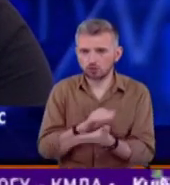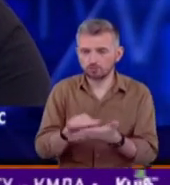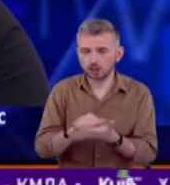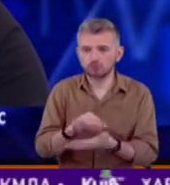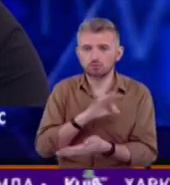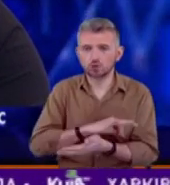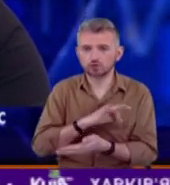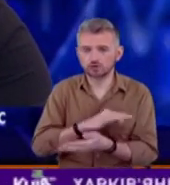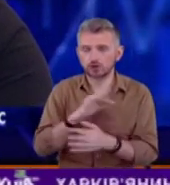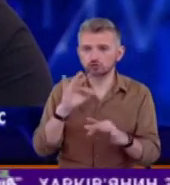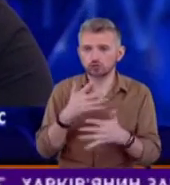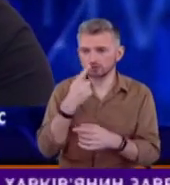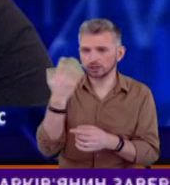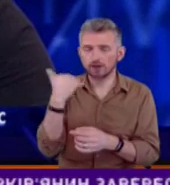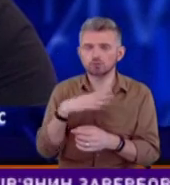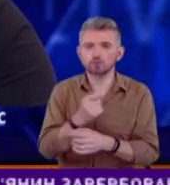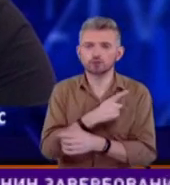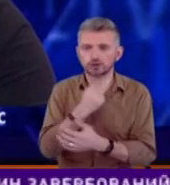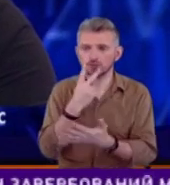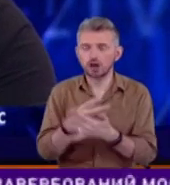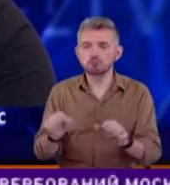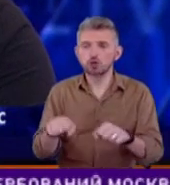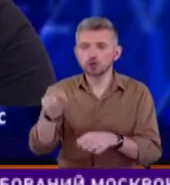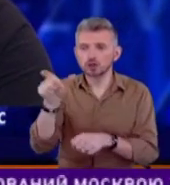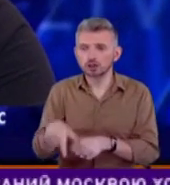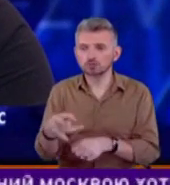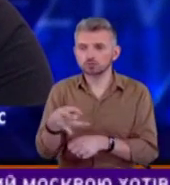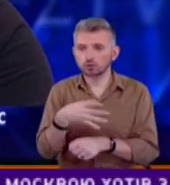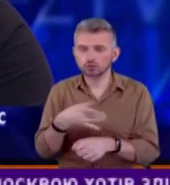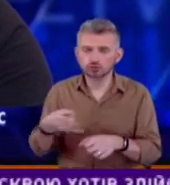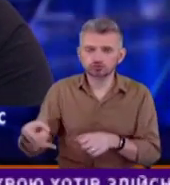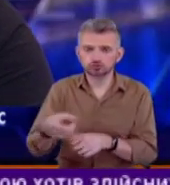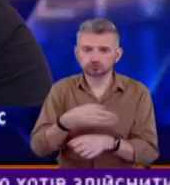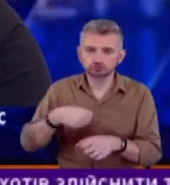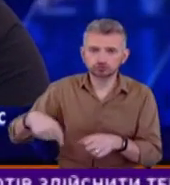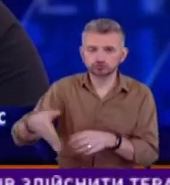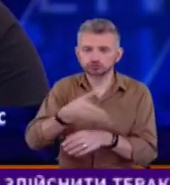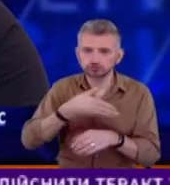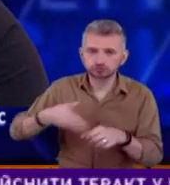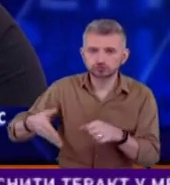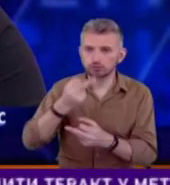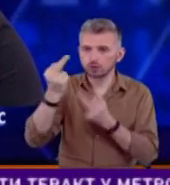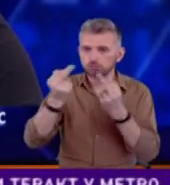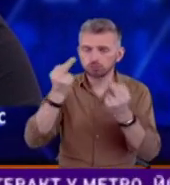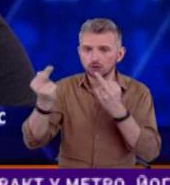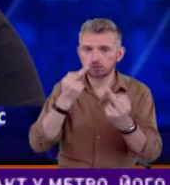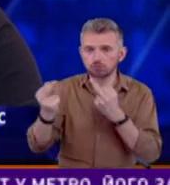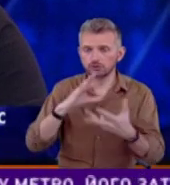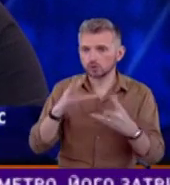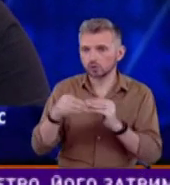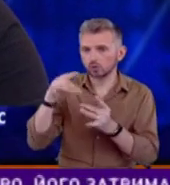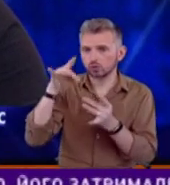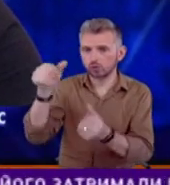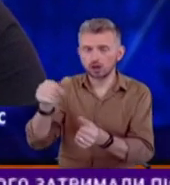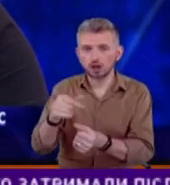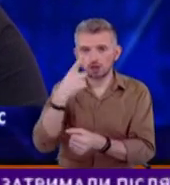Недавно був ролик із Одеси, де мотоцикліст просто крутився вокруг патрульної машини, показував неприлічні жести і в итоге уїхав. И